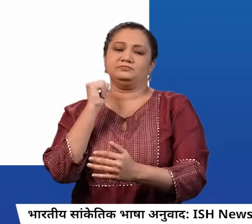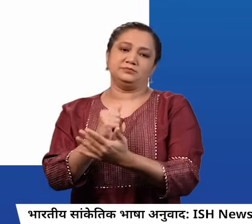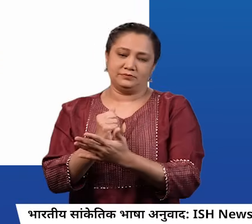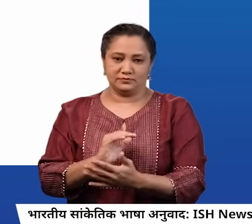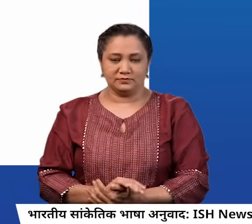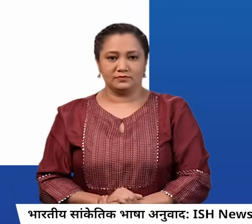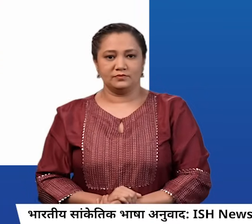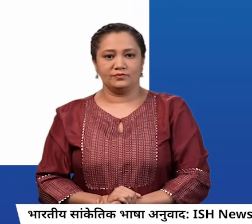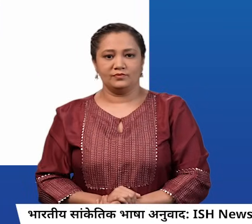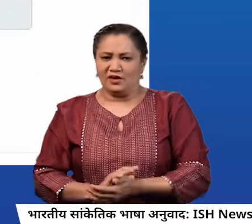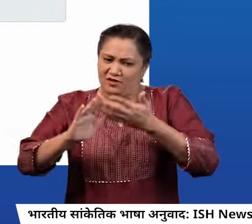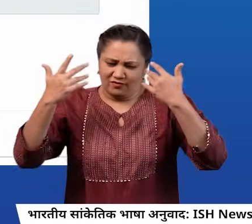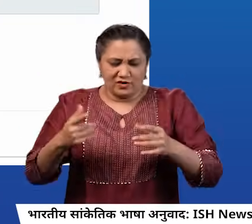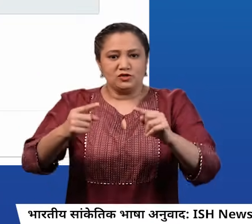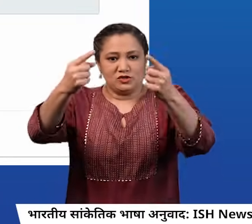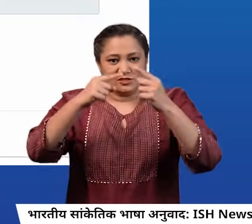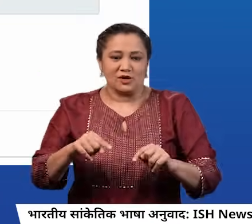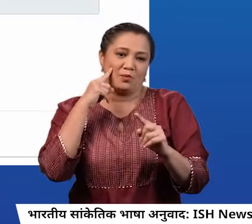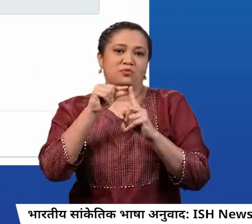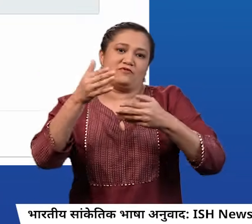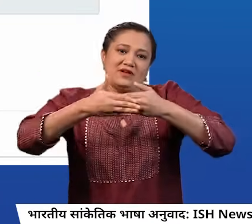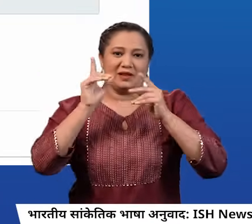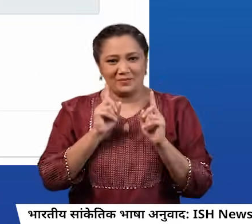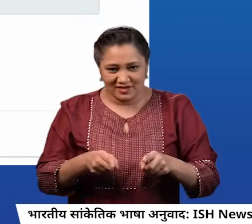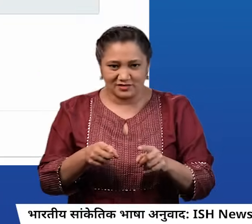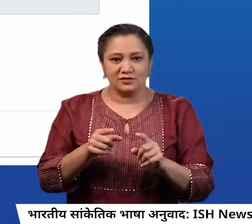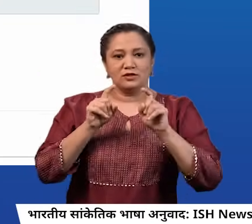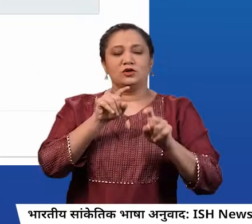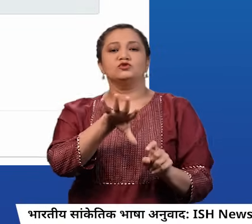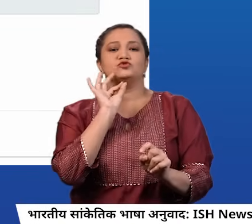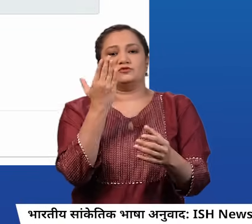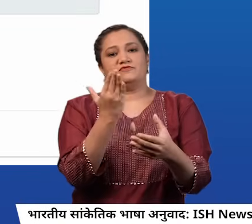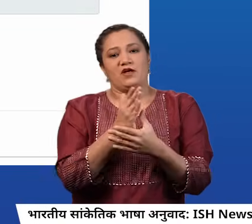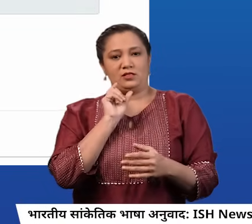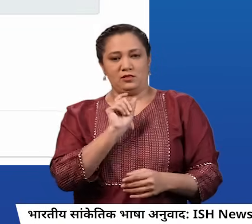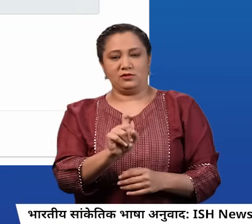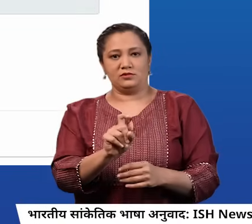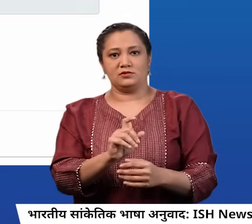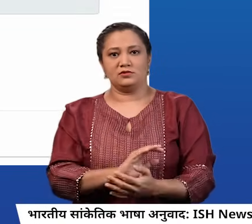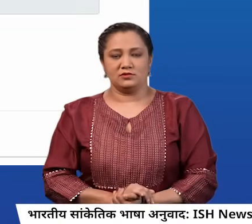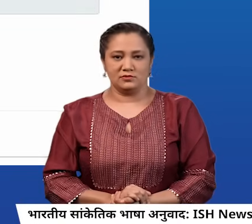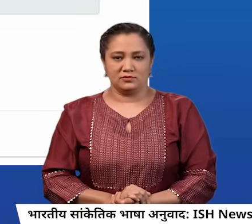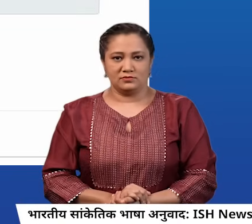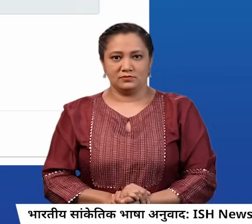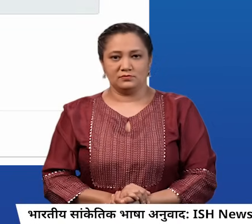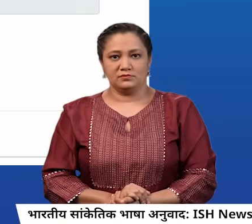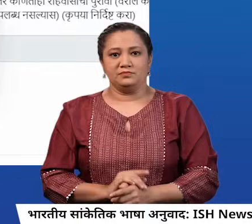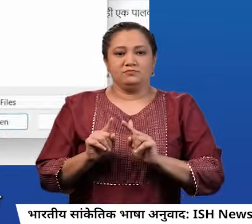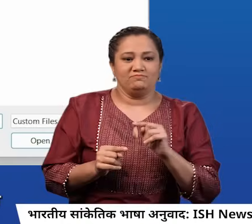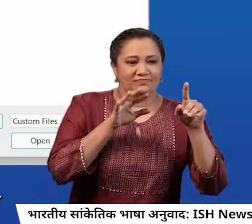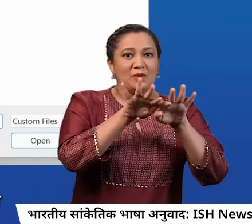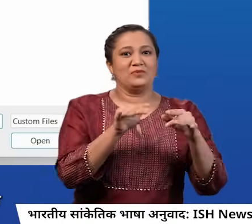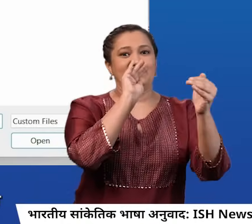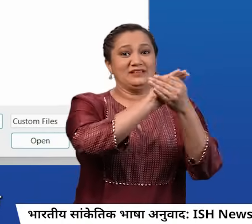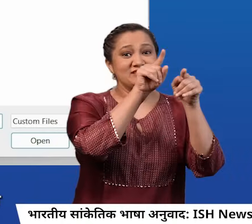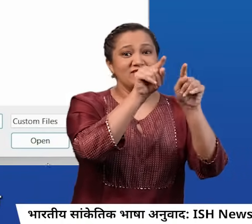पुढ़ील, हे बटन दाबाईचे, आता हा पुढ़ील, हे बटन दाबाईचे, आता हा पुढ़ील, हे बटन दाबाईचे,